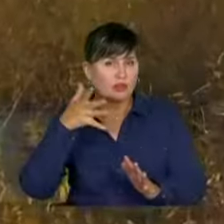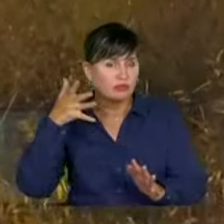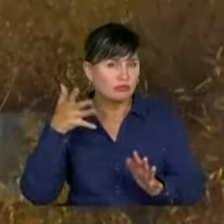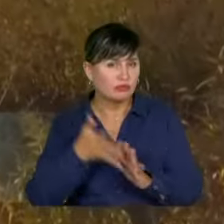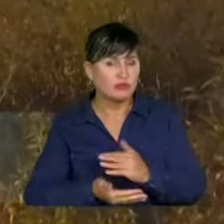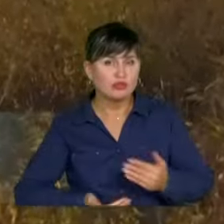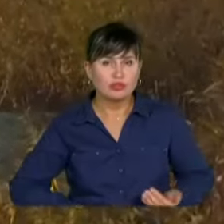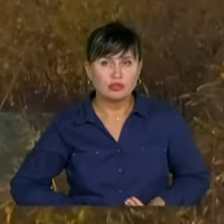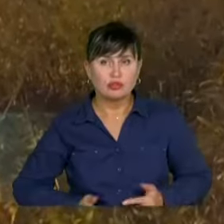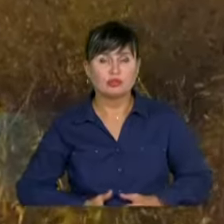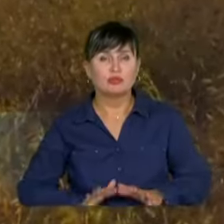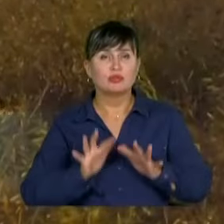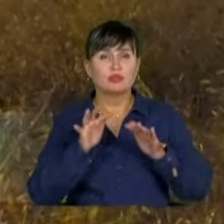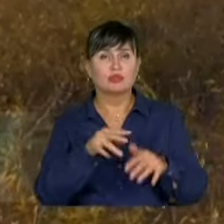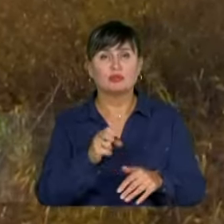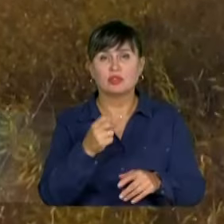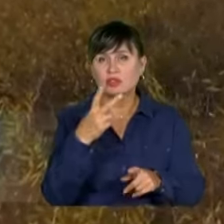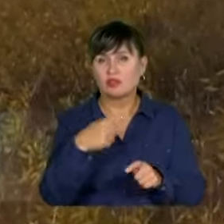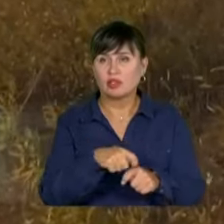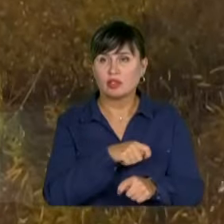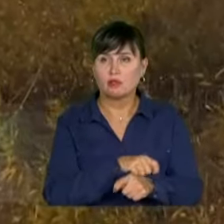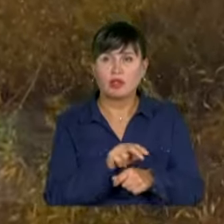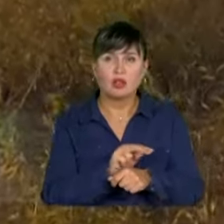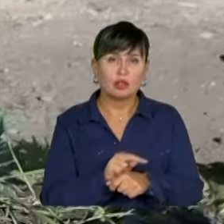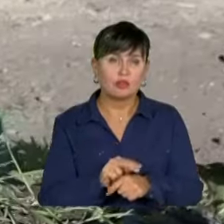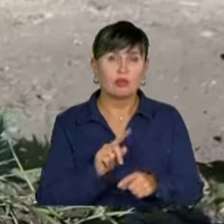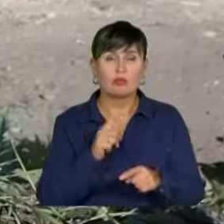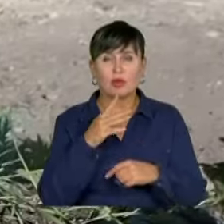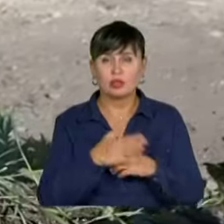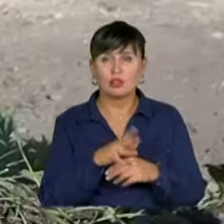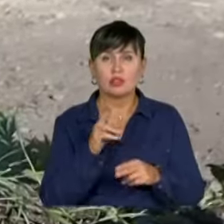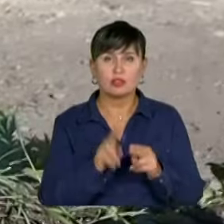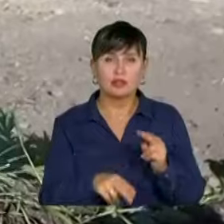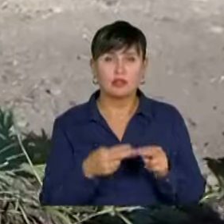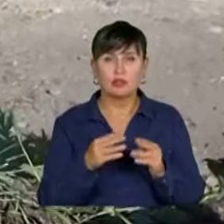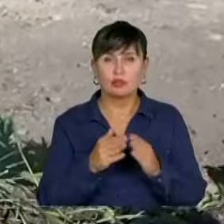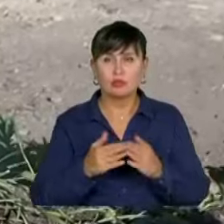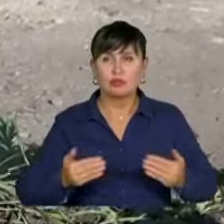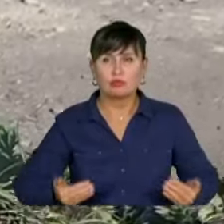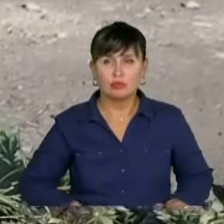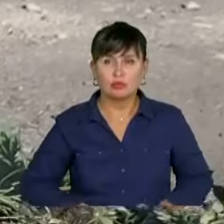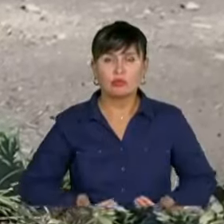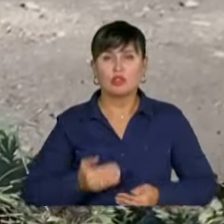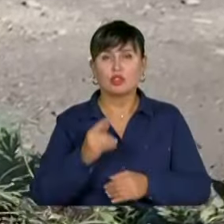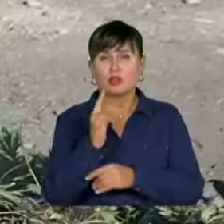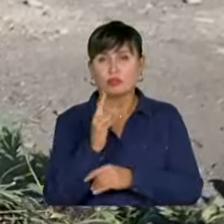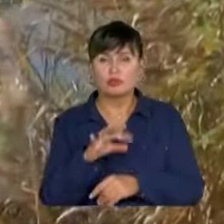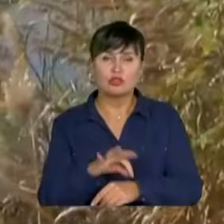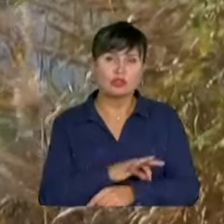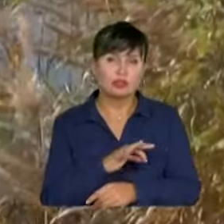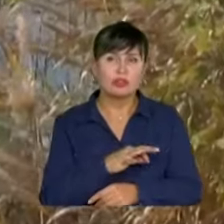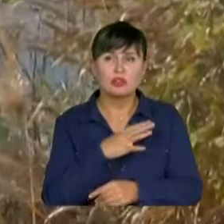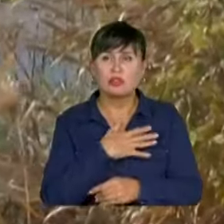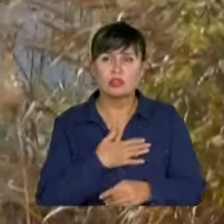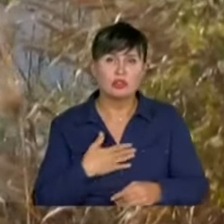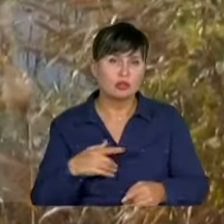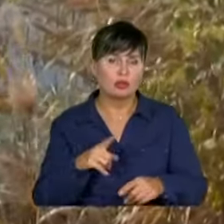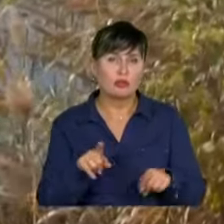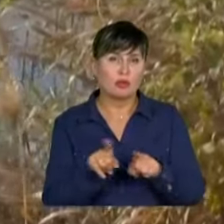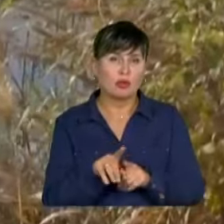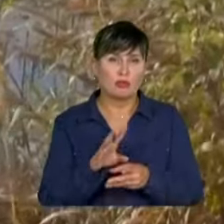и поднялась примерно на 2 метра. Ремонт почти завершили. В этом доме он проживает с женой и ребенком. Говорить не хотелось бы, чтобы